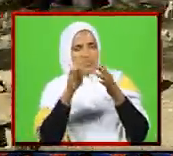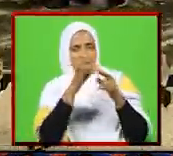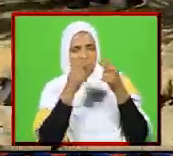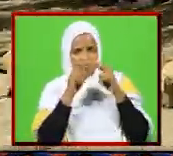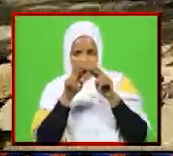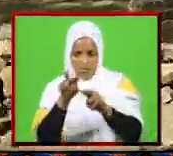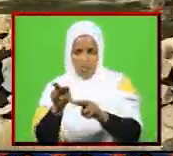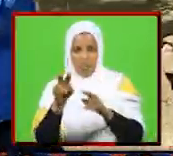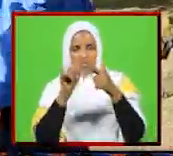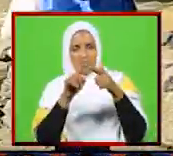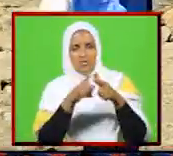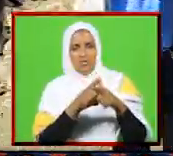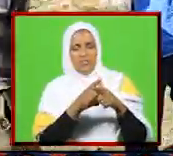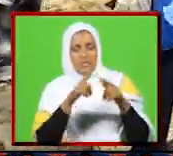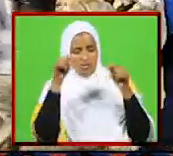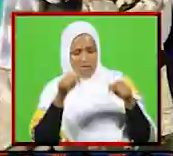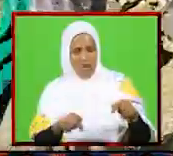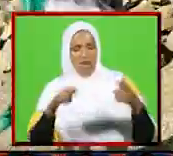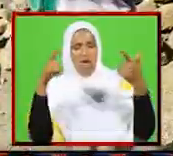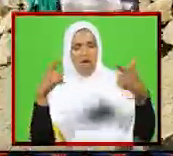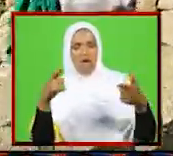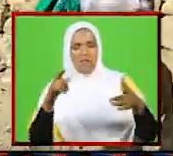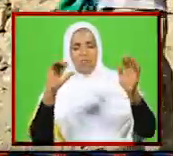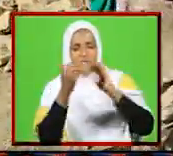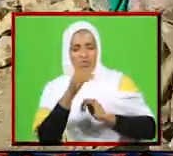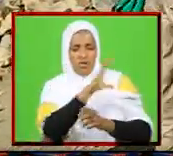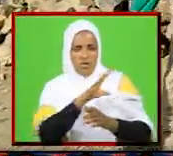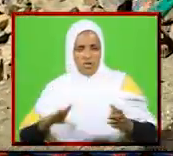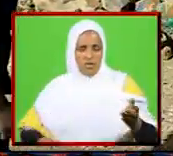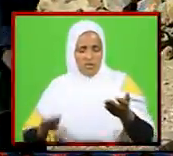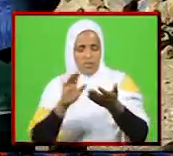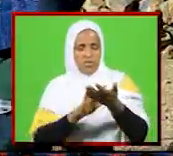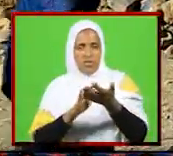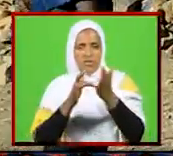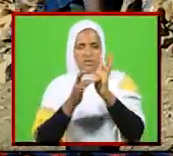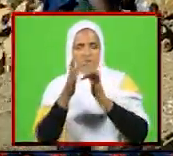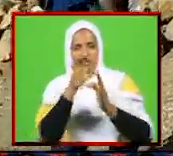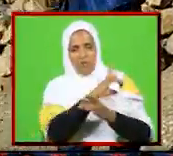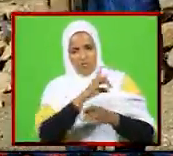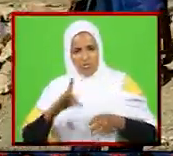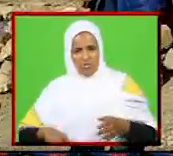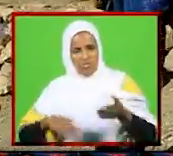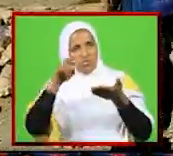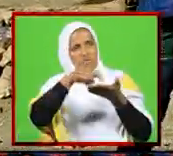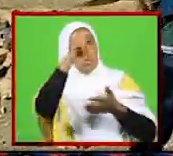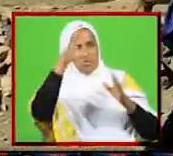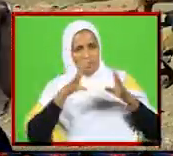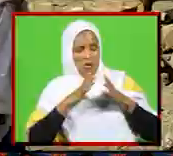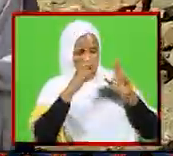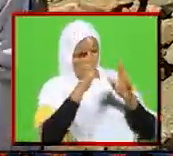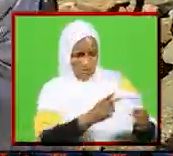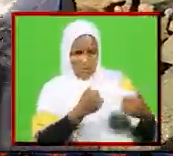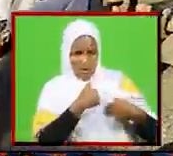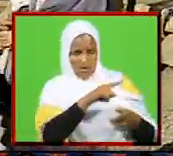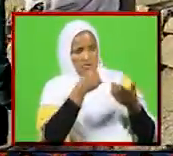ጋር የምትመለከቱት እንግዲህ ዛሬ አጋጣሚ ሆኖ የጌታችን የመድኃኒታችን የኢየሱስ ክርስቶስ የእርገት በዓል